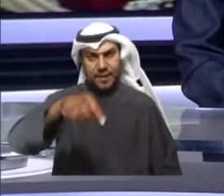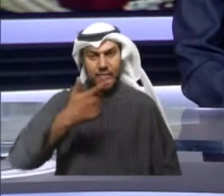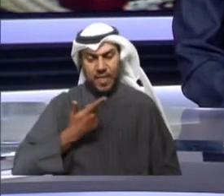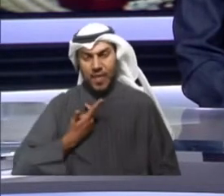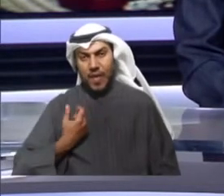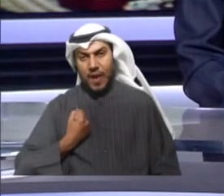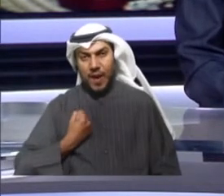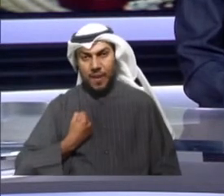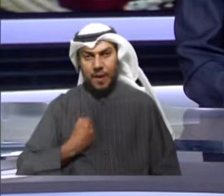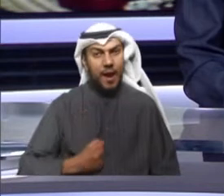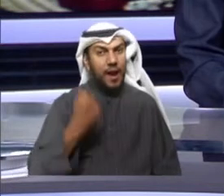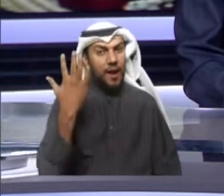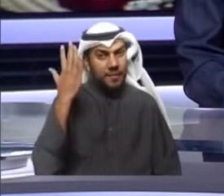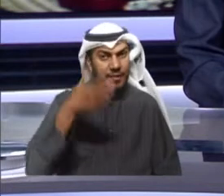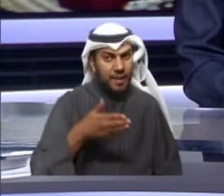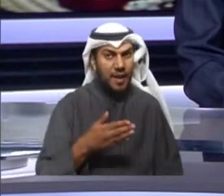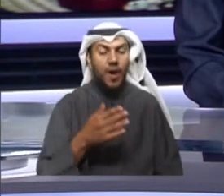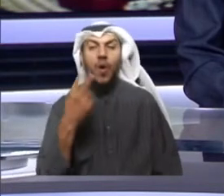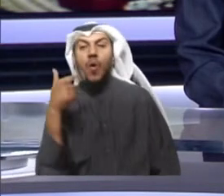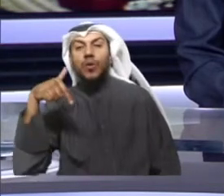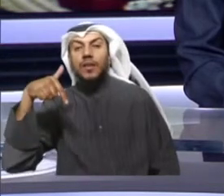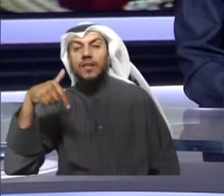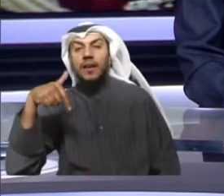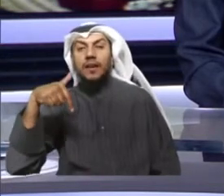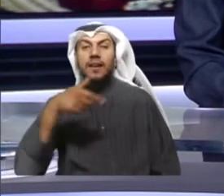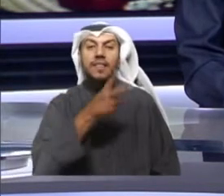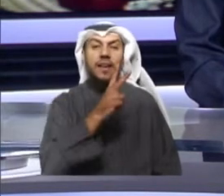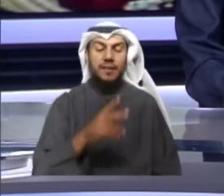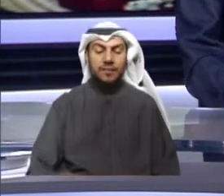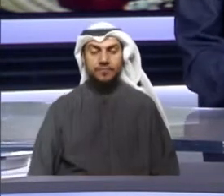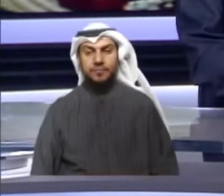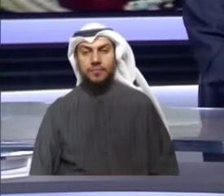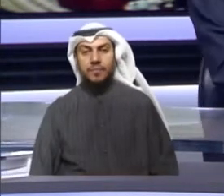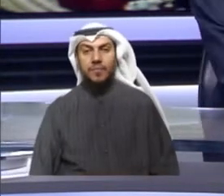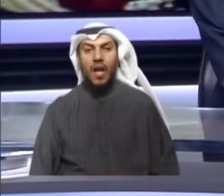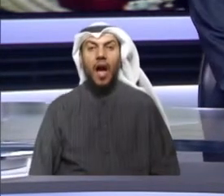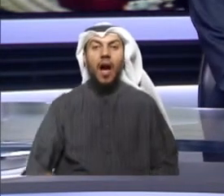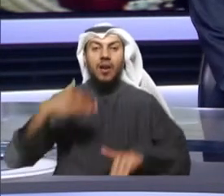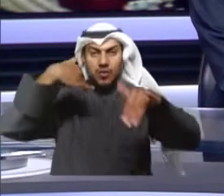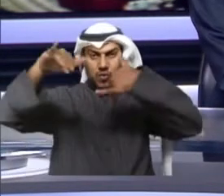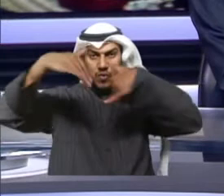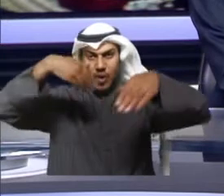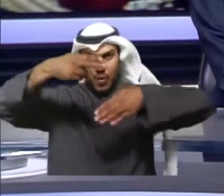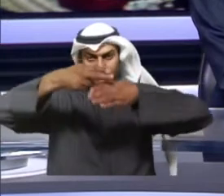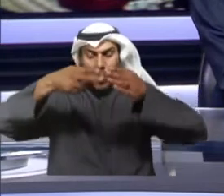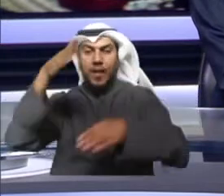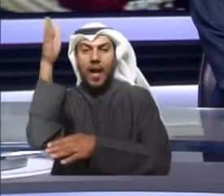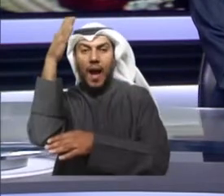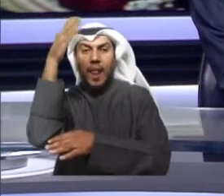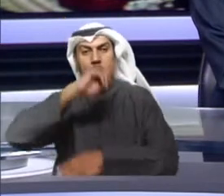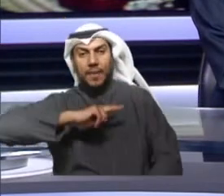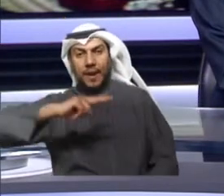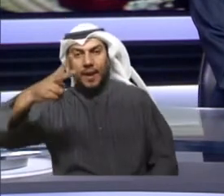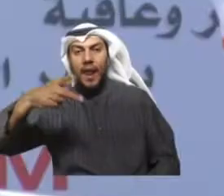هذا وقد ازدانت شوارع البلاد بأعلام الدول الخليجية 6 بعدما أكملت استعداداتها لعقد القمة الخليجية.